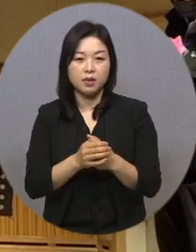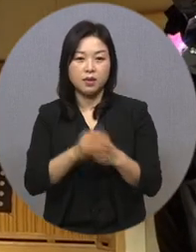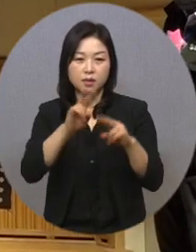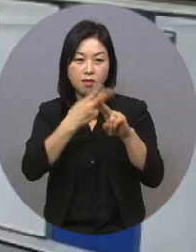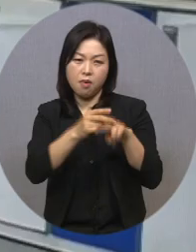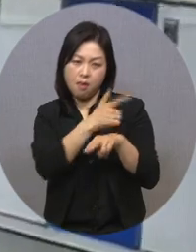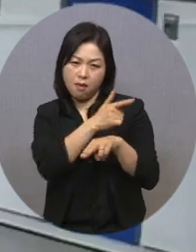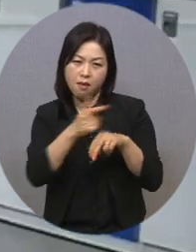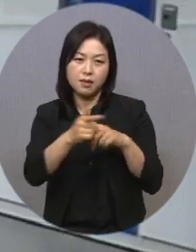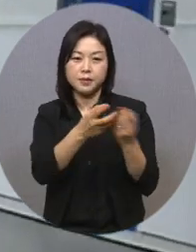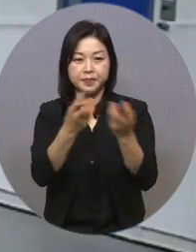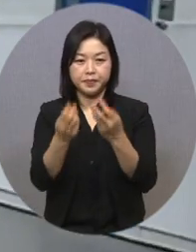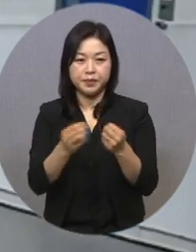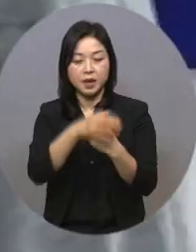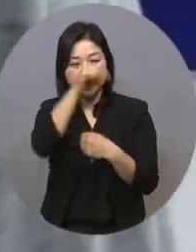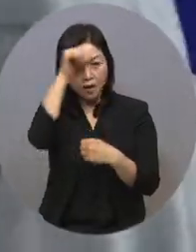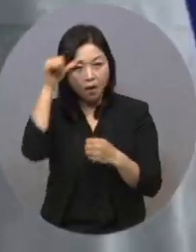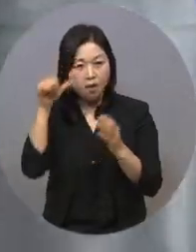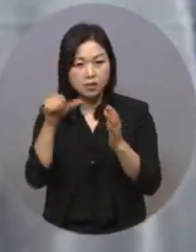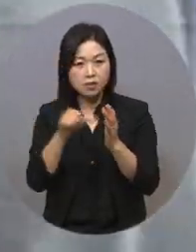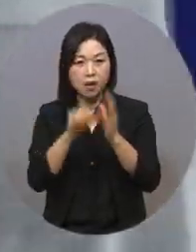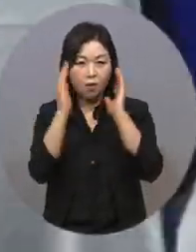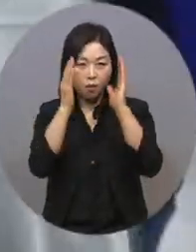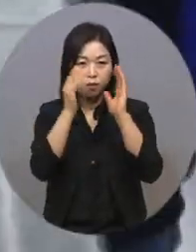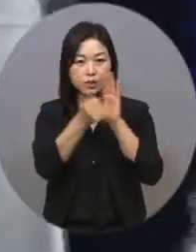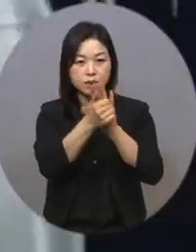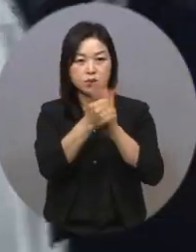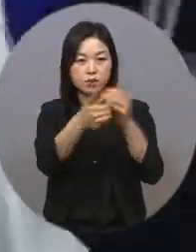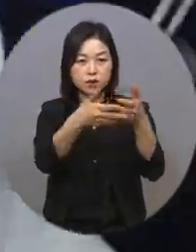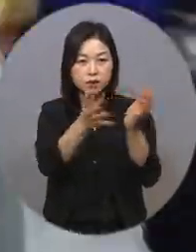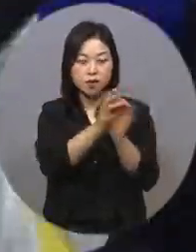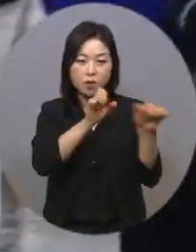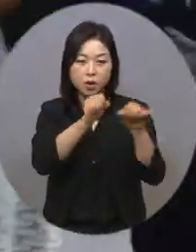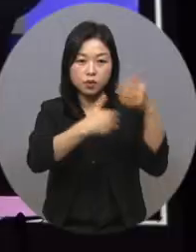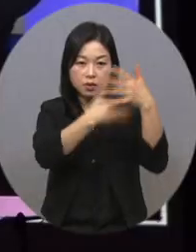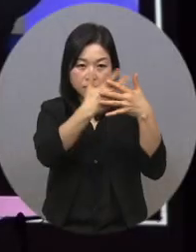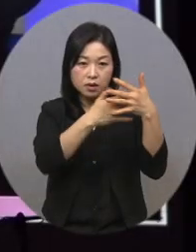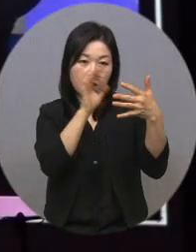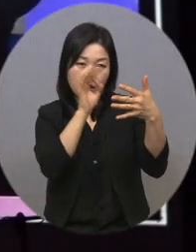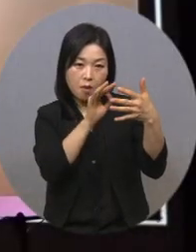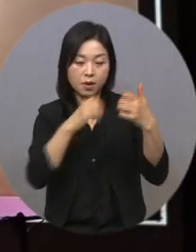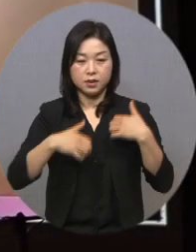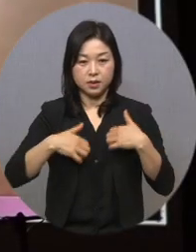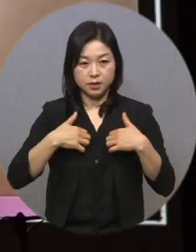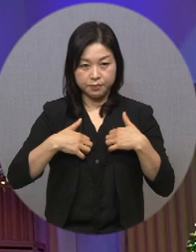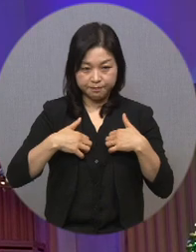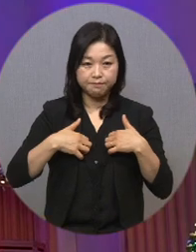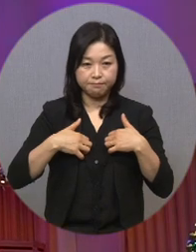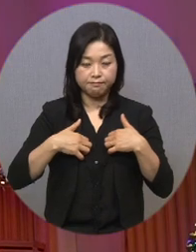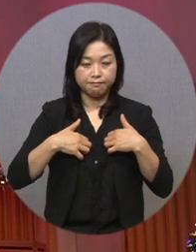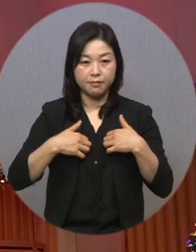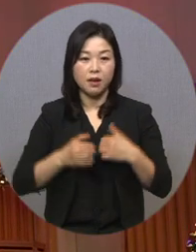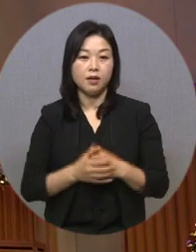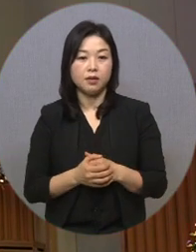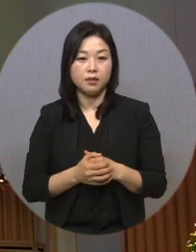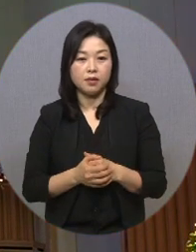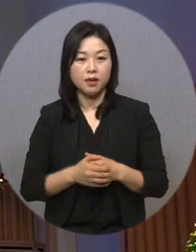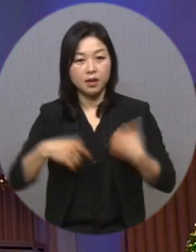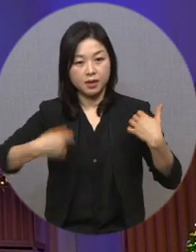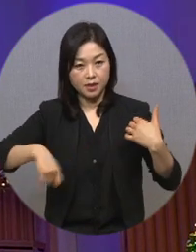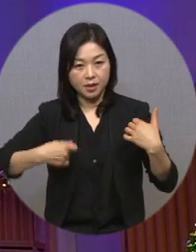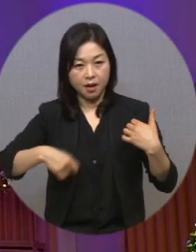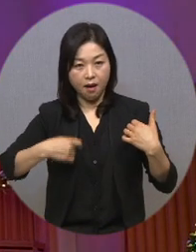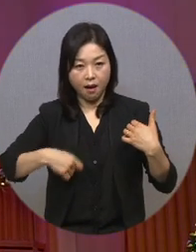컸습니다. 평생 학습지원팀의 활동 영상은 즐겁고 뿌듯한 시간을 선물했고 기타 연주와 함께한